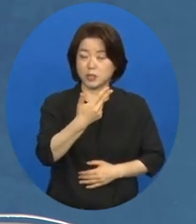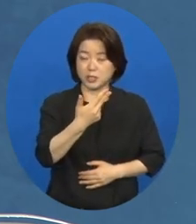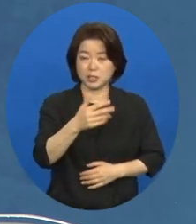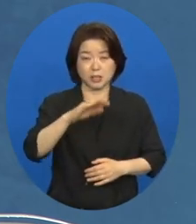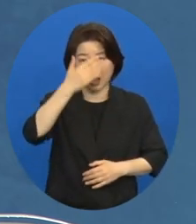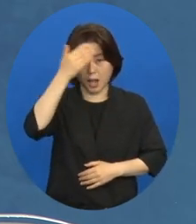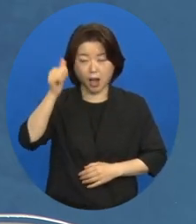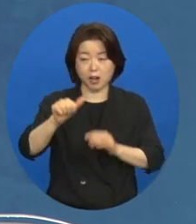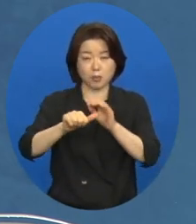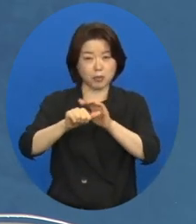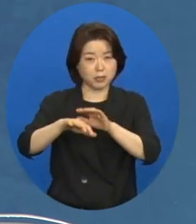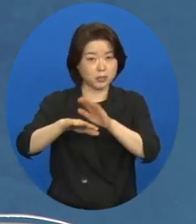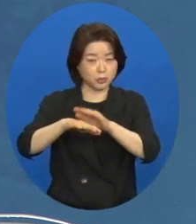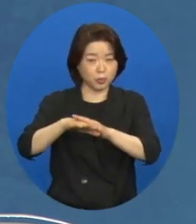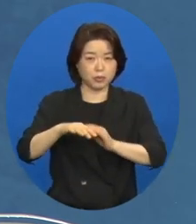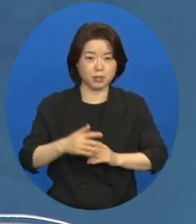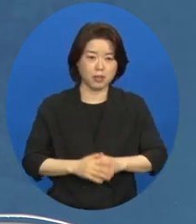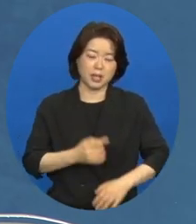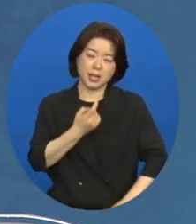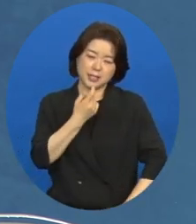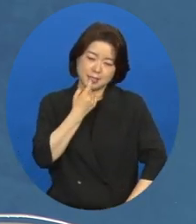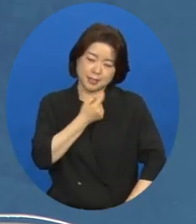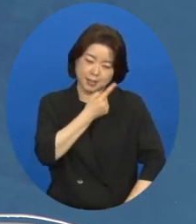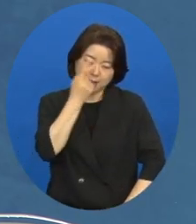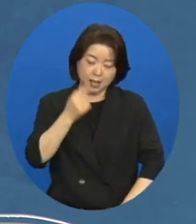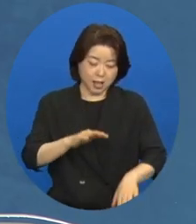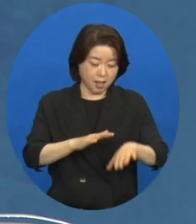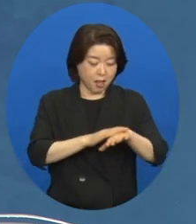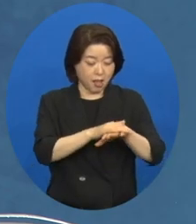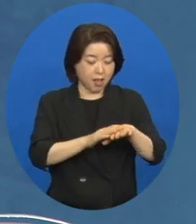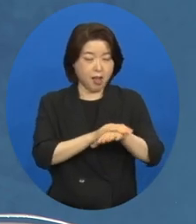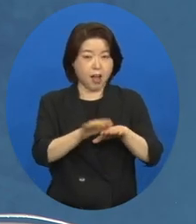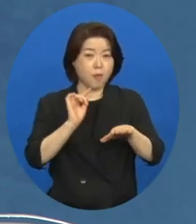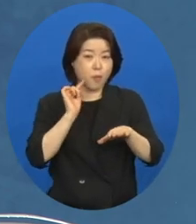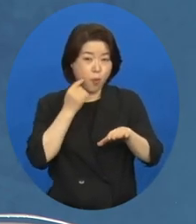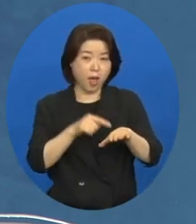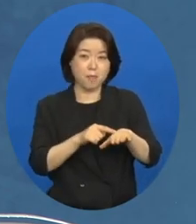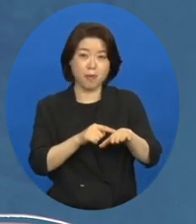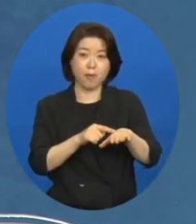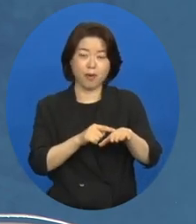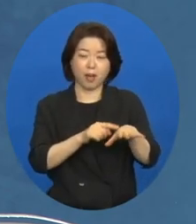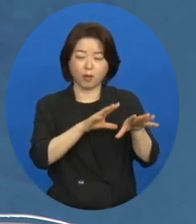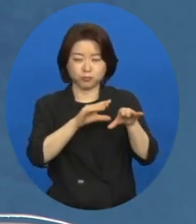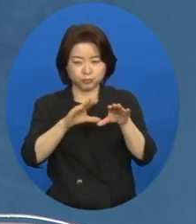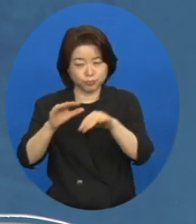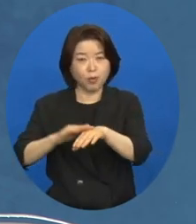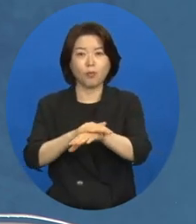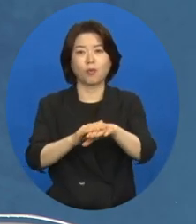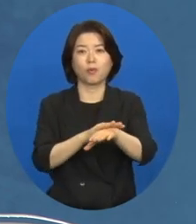손이 얼마나 하얗고 얼마나 뽀얗고 얼마나 부드러운지